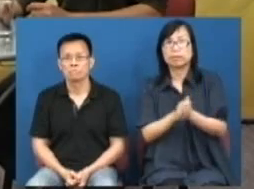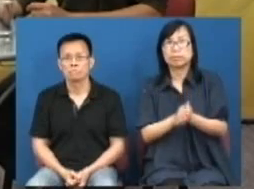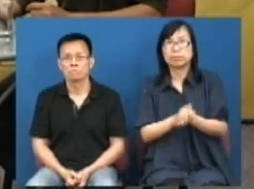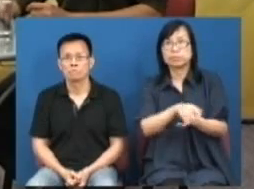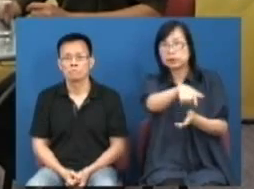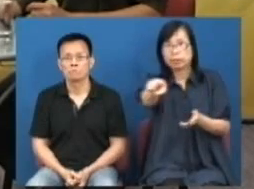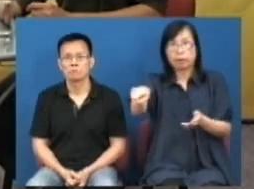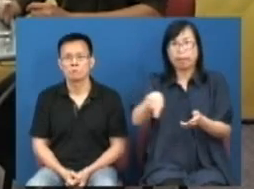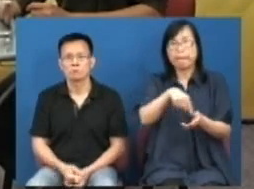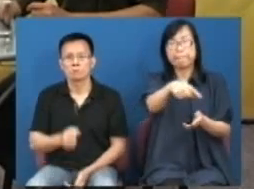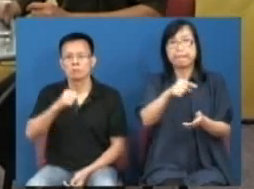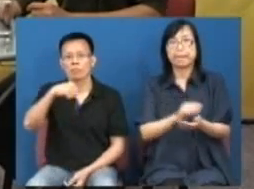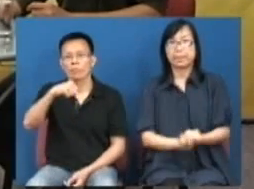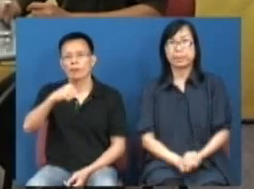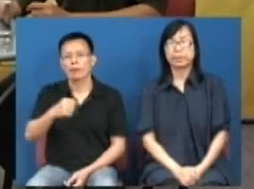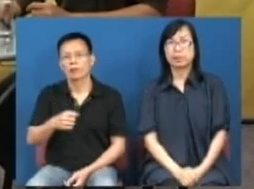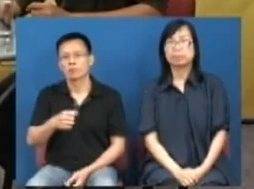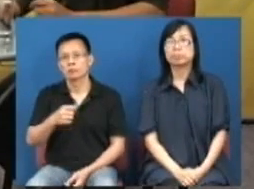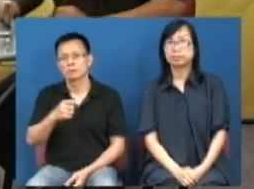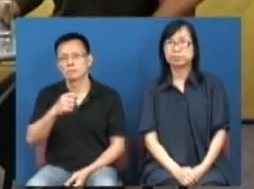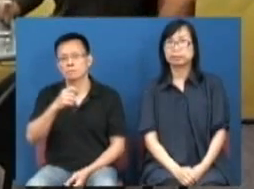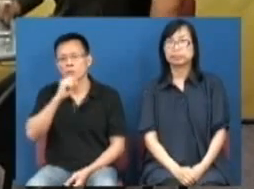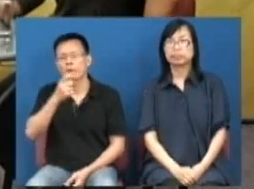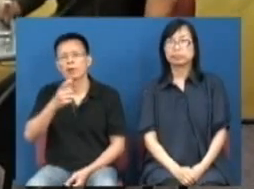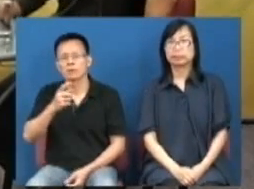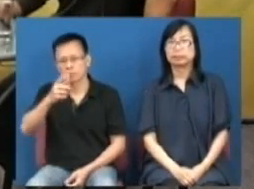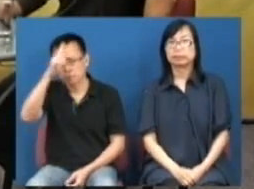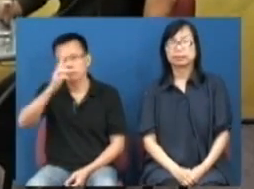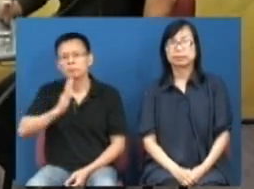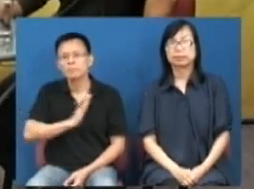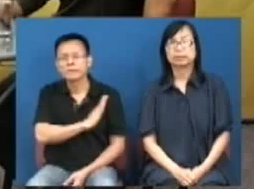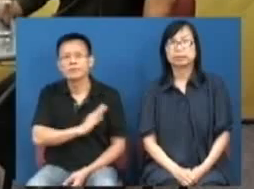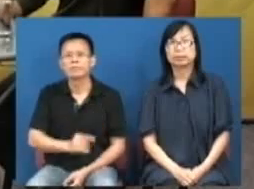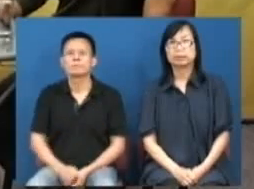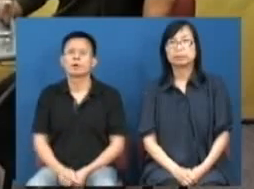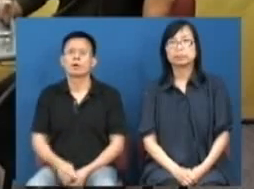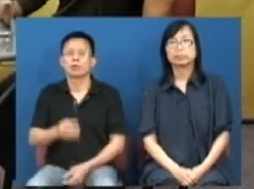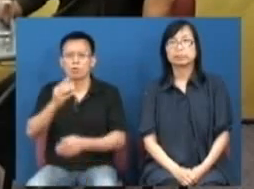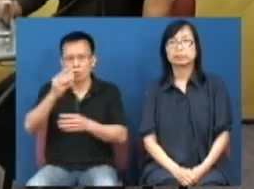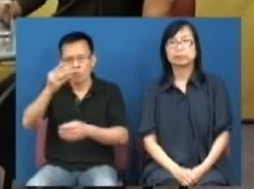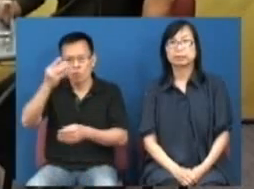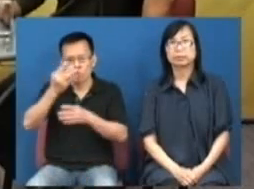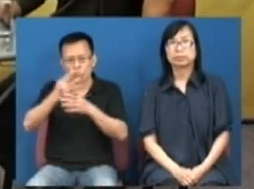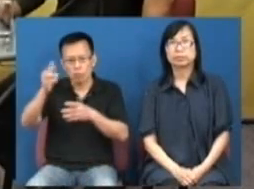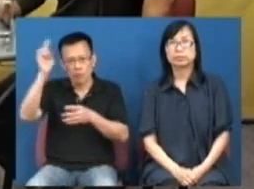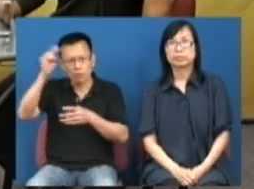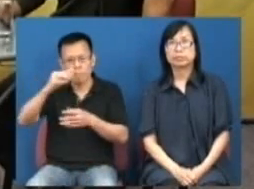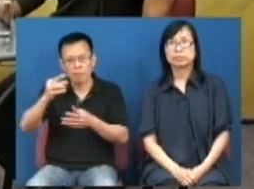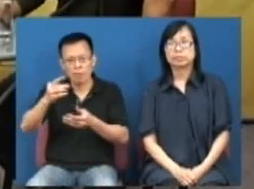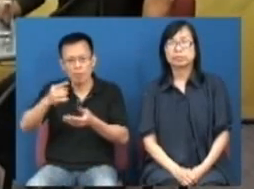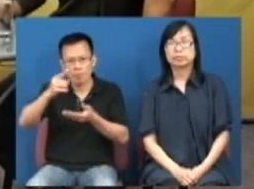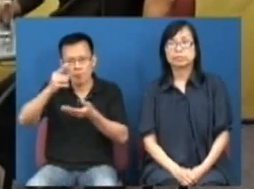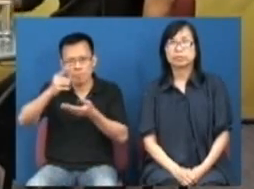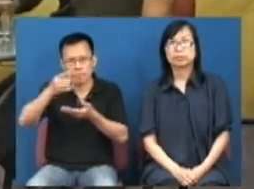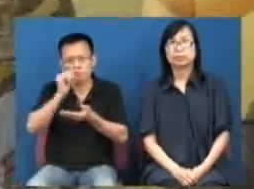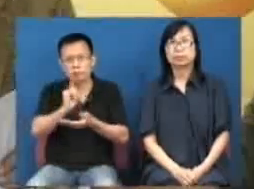營。 嗯，咁啊有意圖咁入，咁啊偏心咯，咪就係真係呢個咪成日俾人批評嘅咩叫做係親疏有